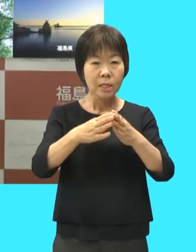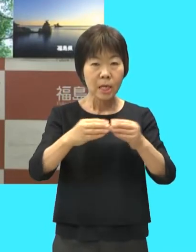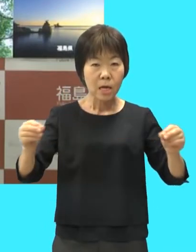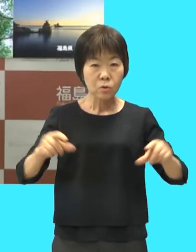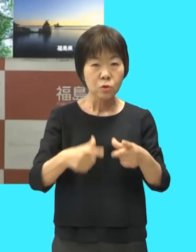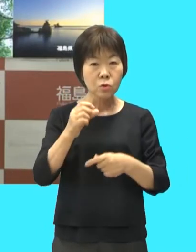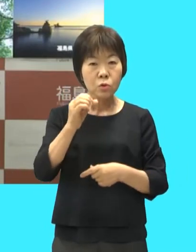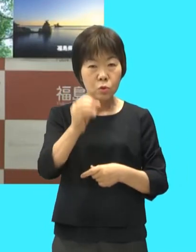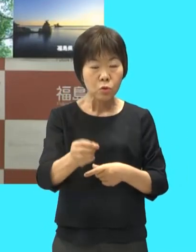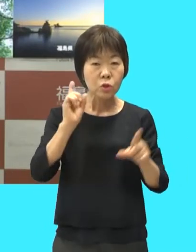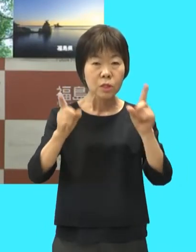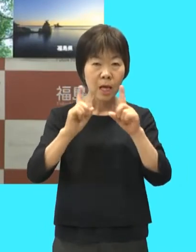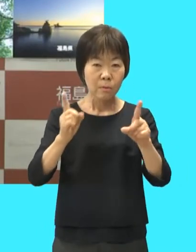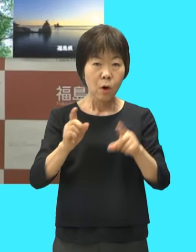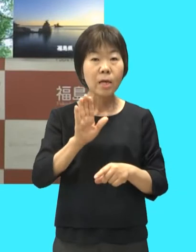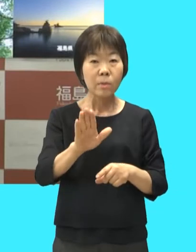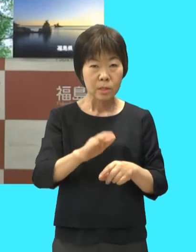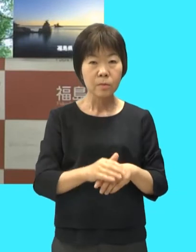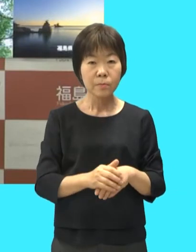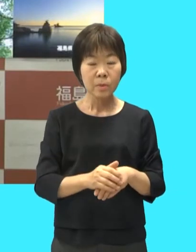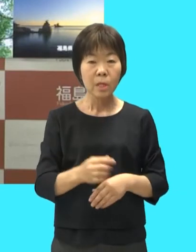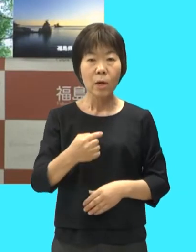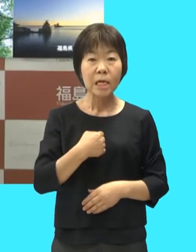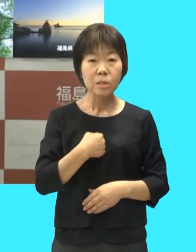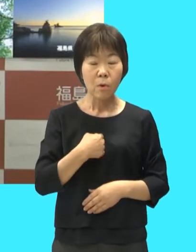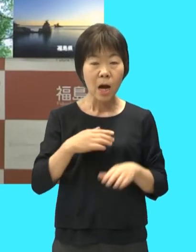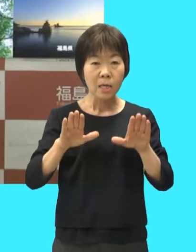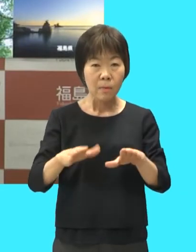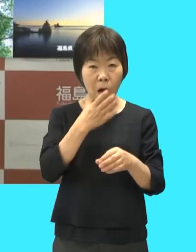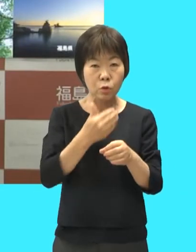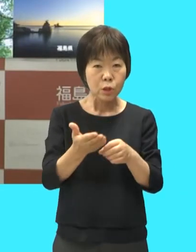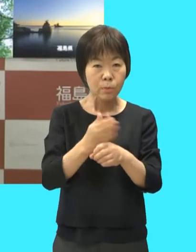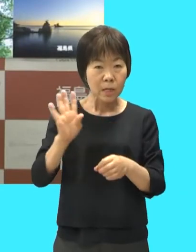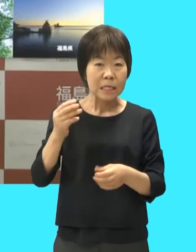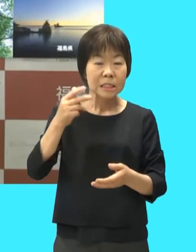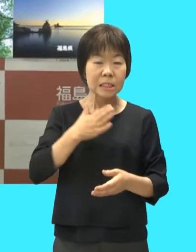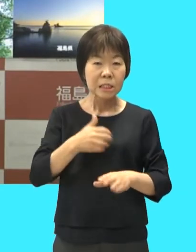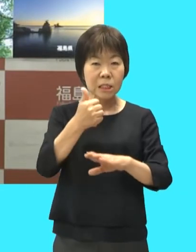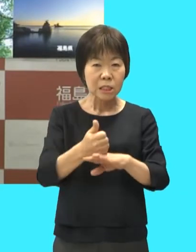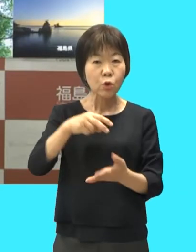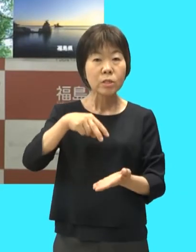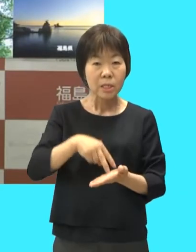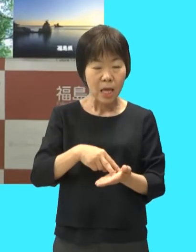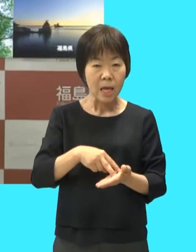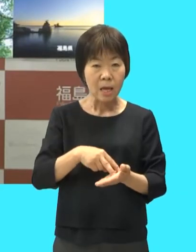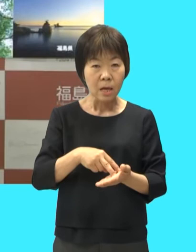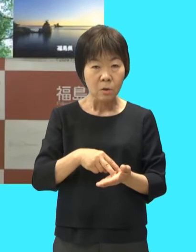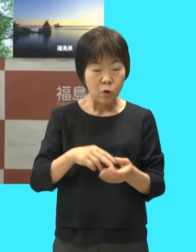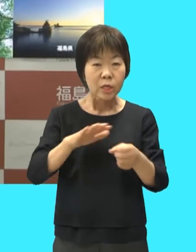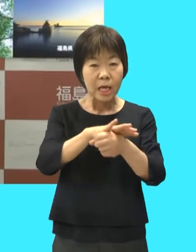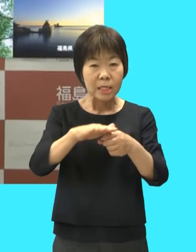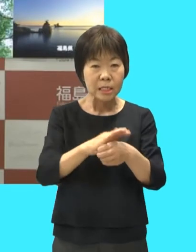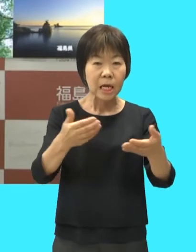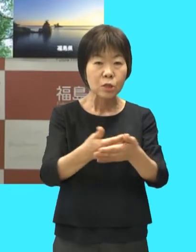植樹祭等もございます。私は今福島県知事として目の前にあるこういった大切な仕